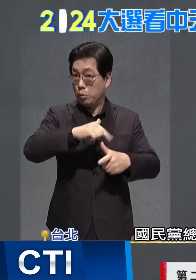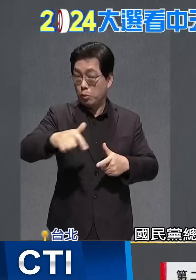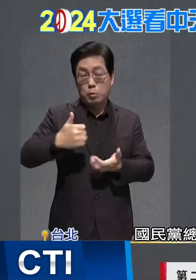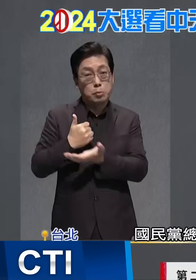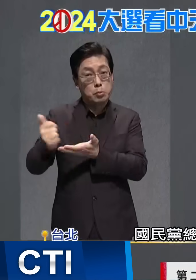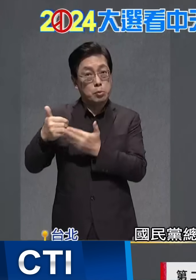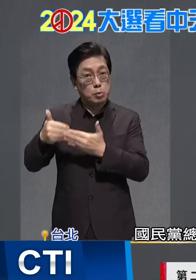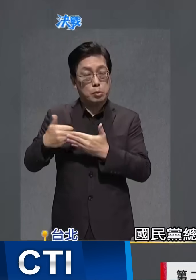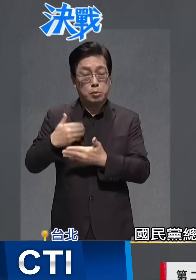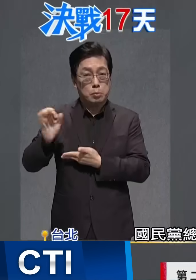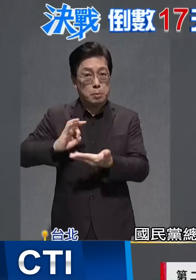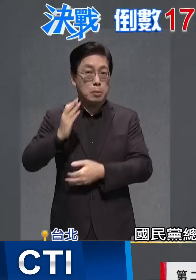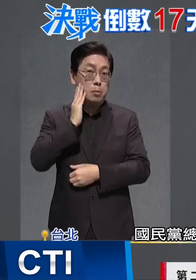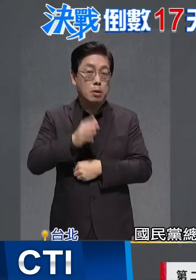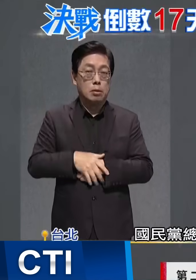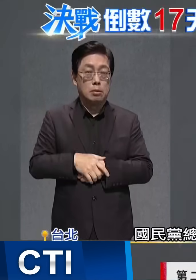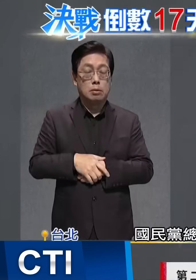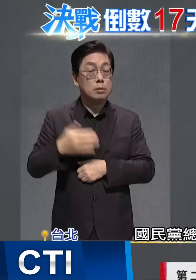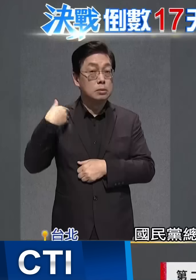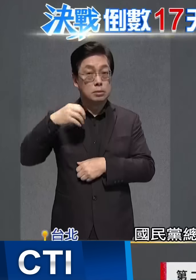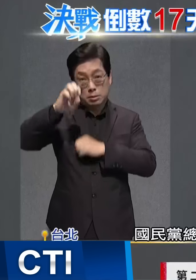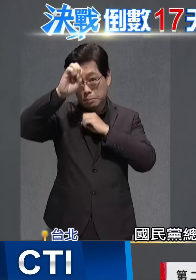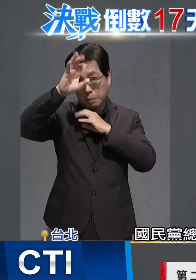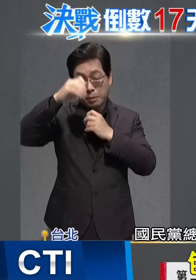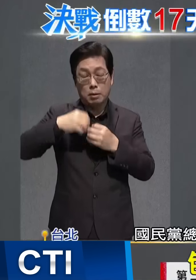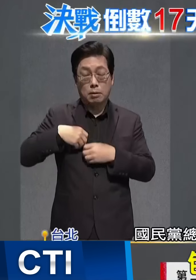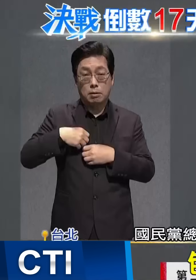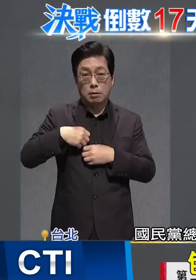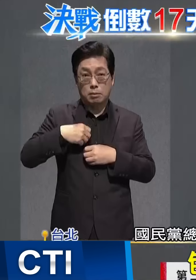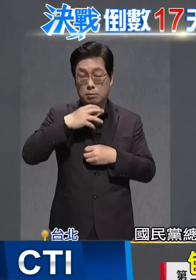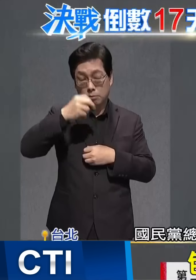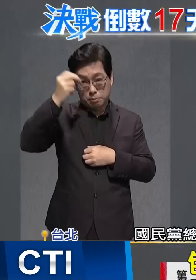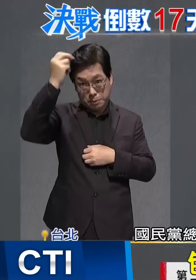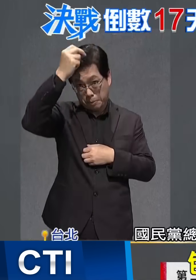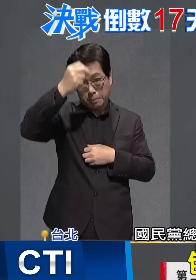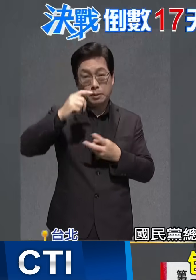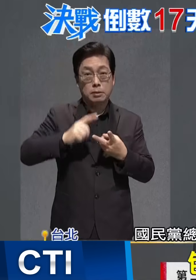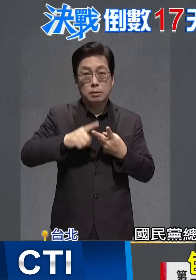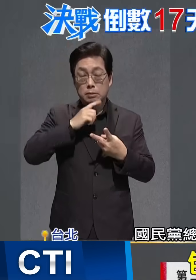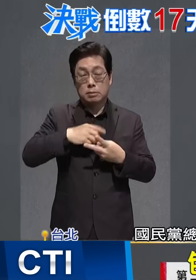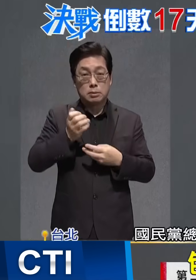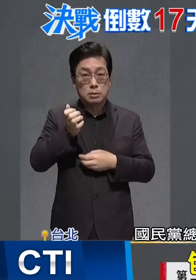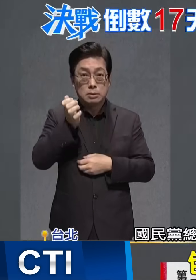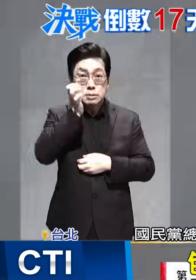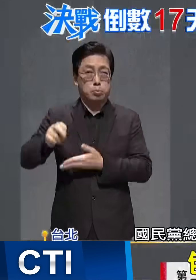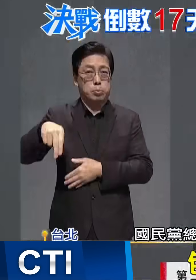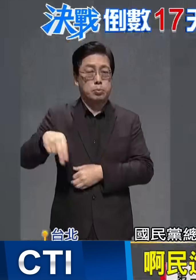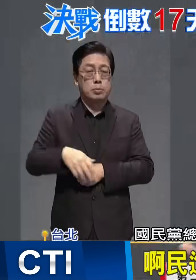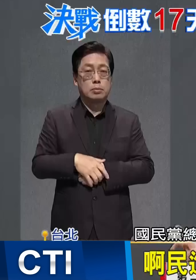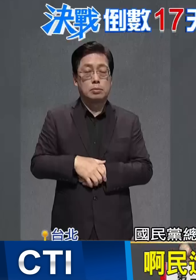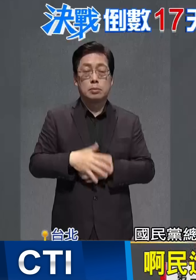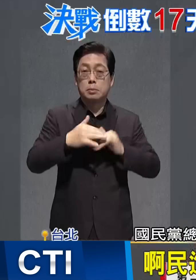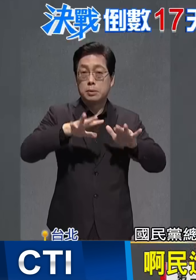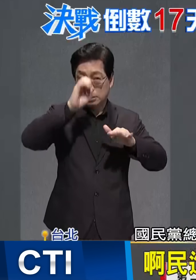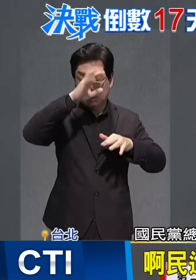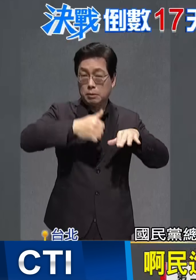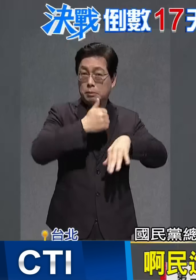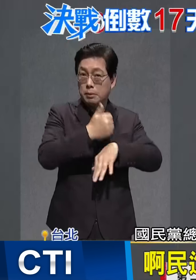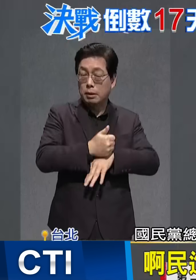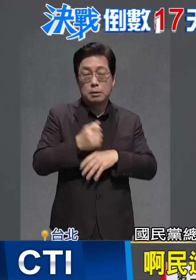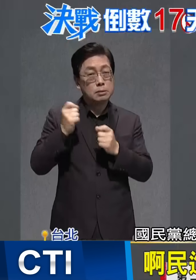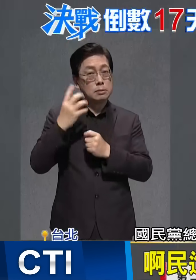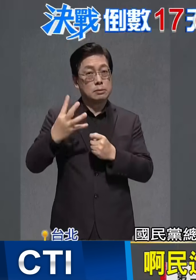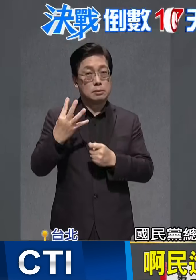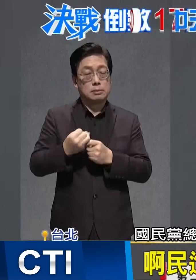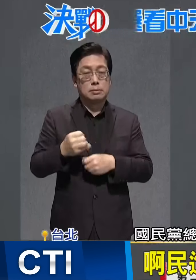顺利啊！过去往来雪橇，包括石斑鱼。顺顺利利啊！啊，民进党执政这几